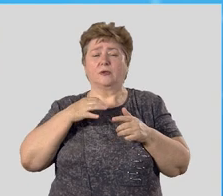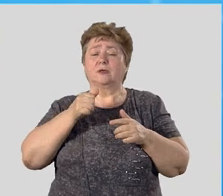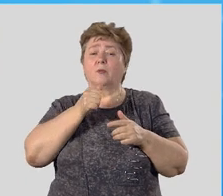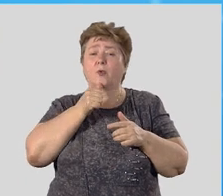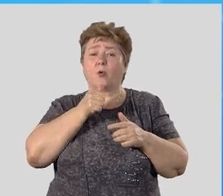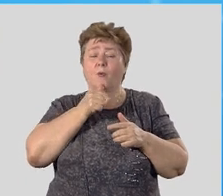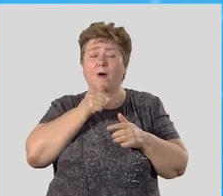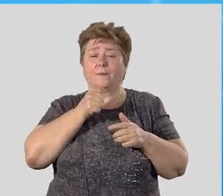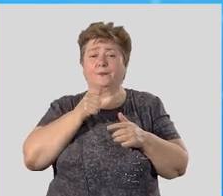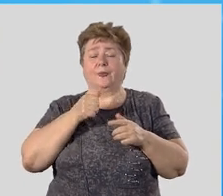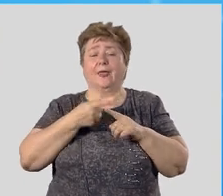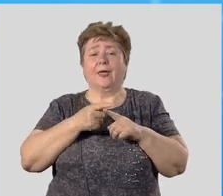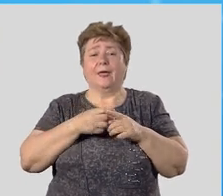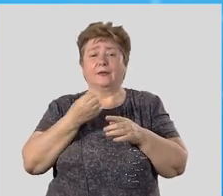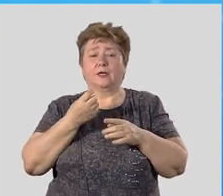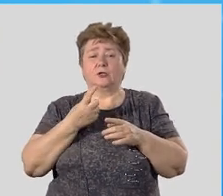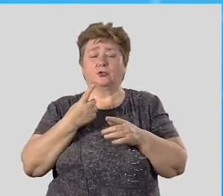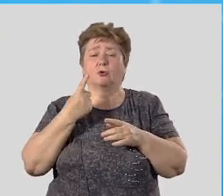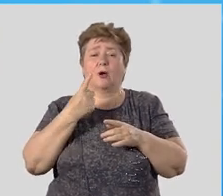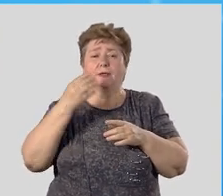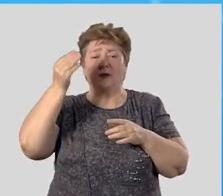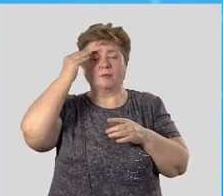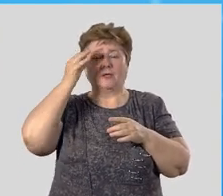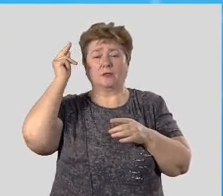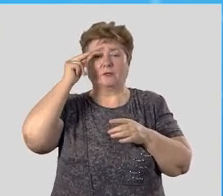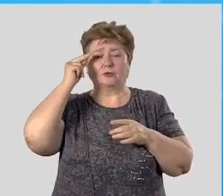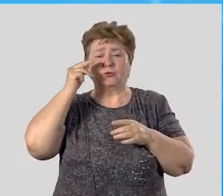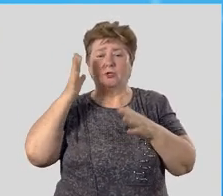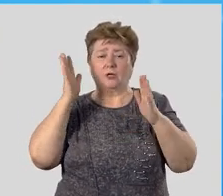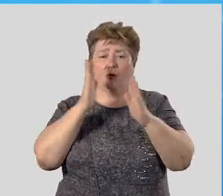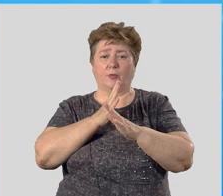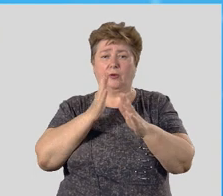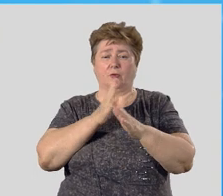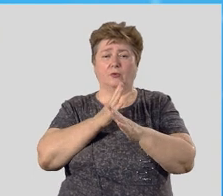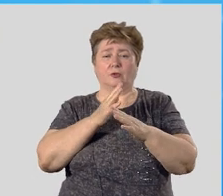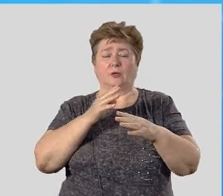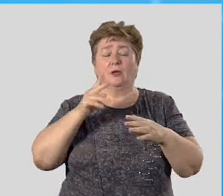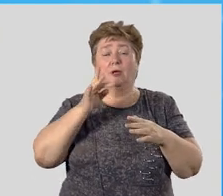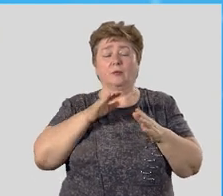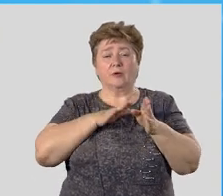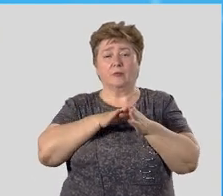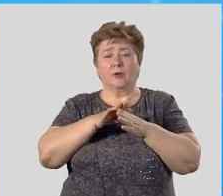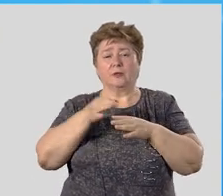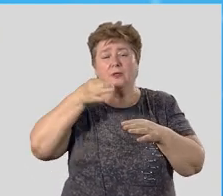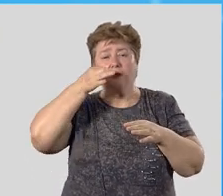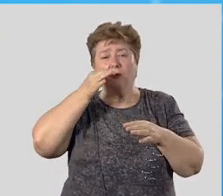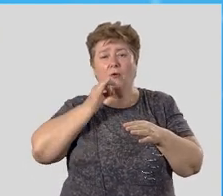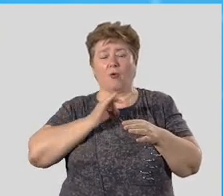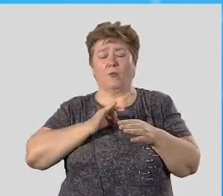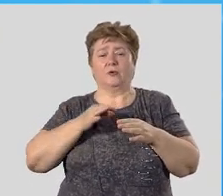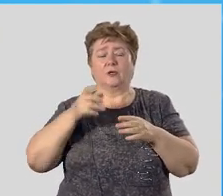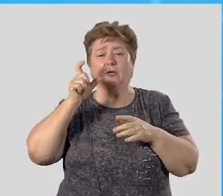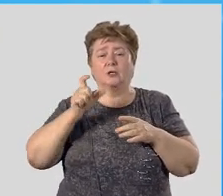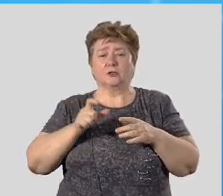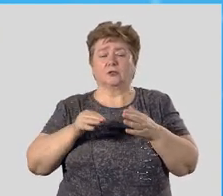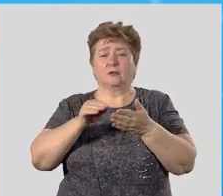проба». Это еще один метод изучения природы. При проведении опыта